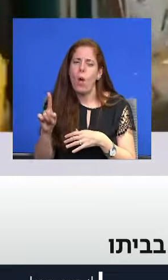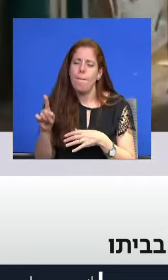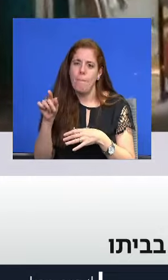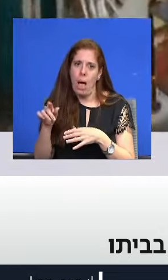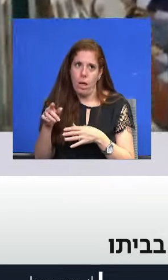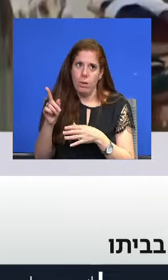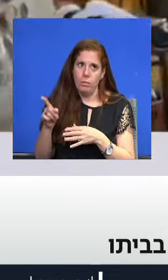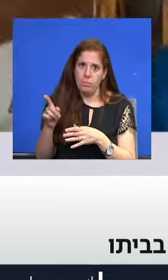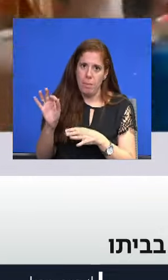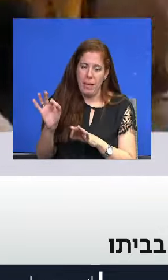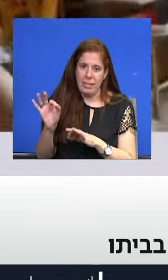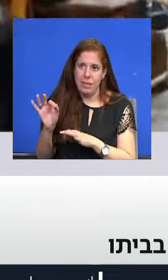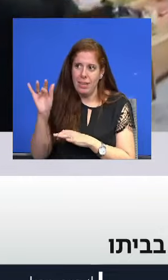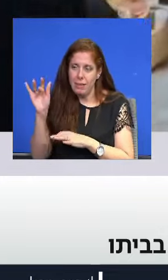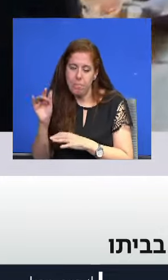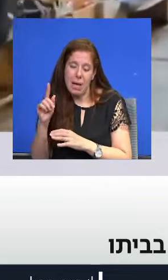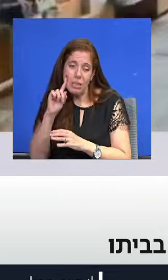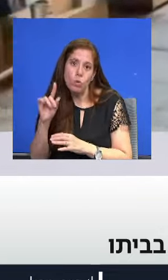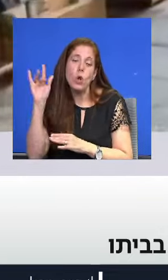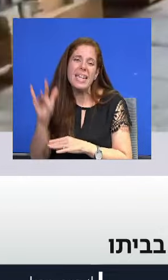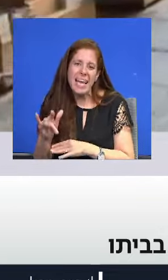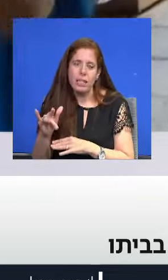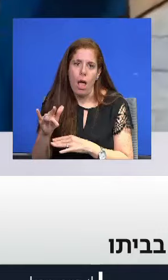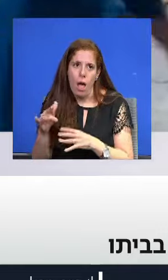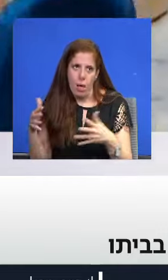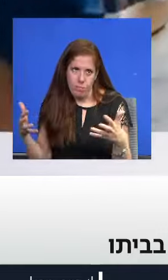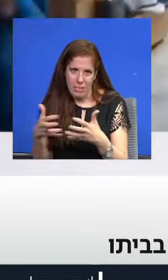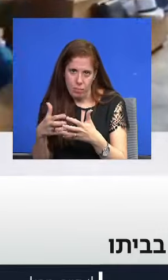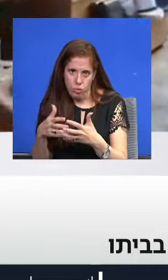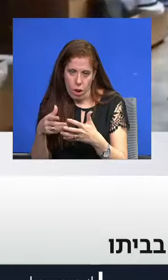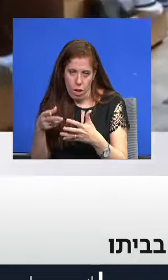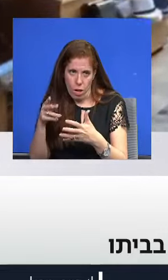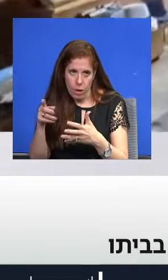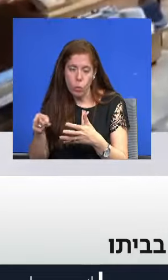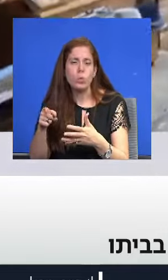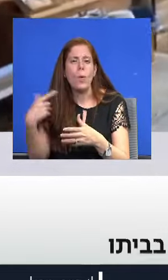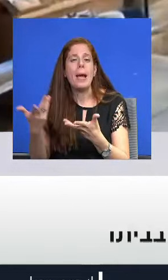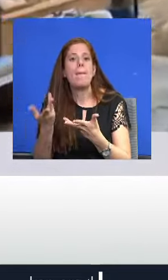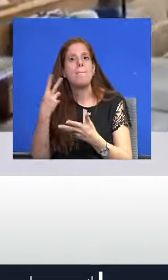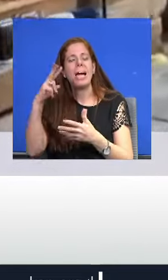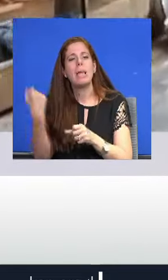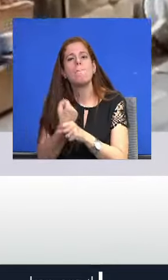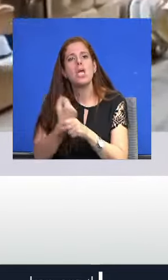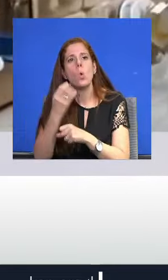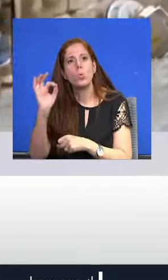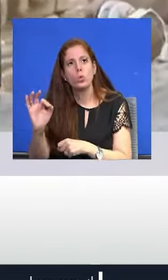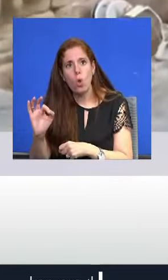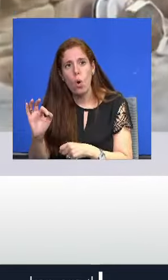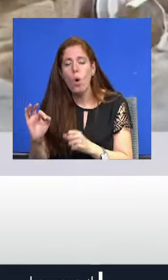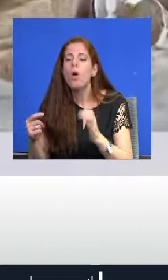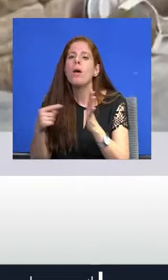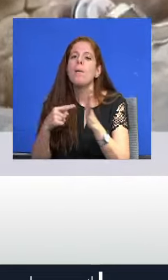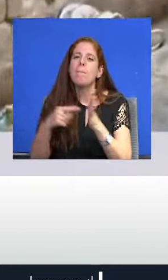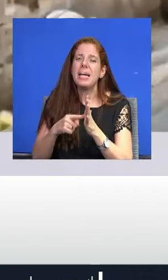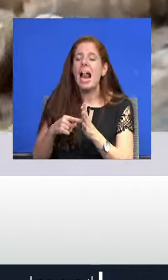הליכוד ונגד המתנגדים של הליכוד, הגביר בימים האחרונים ובתקופה האחרונה את פעילותו ברשתות החברתיות בצל מגעי הנורמליזציה בין